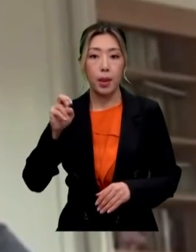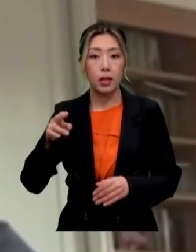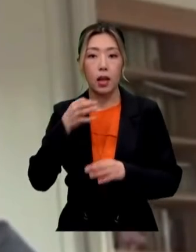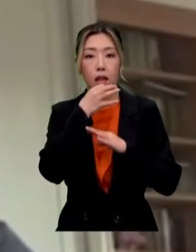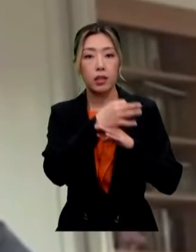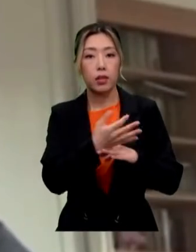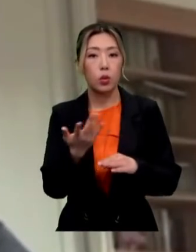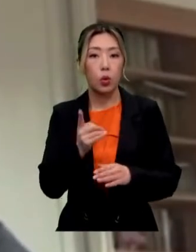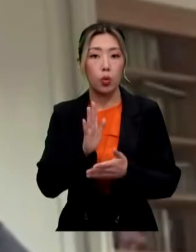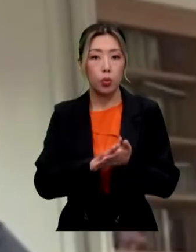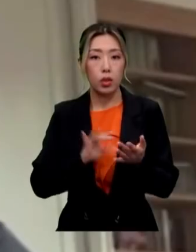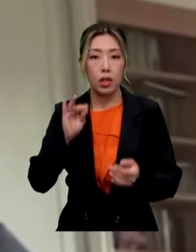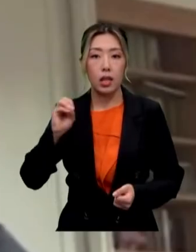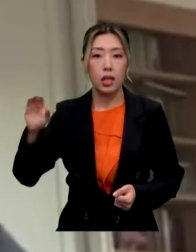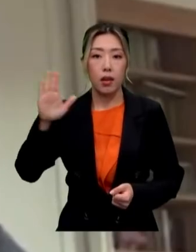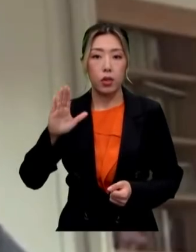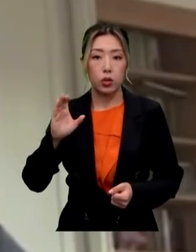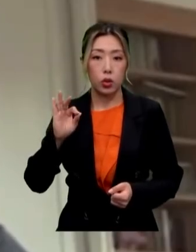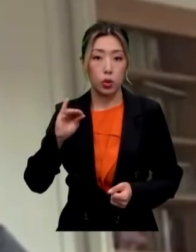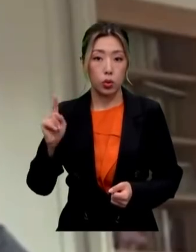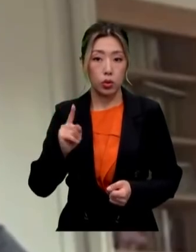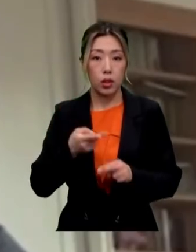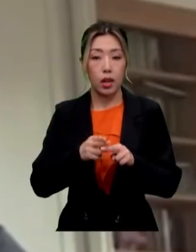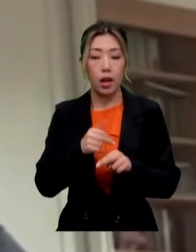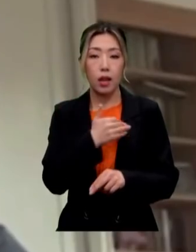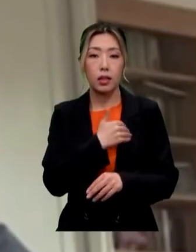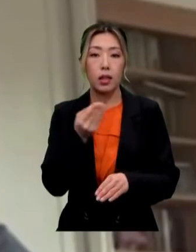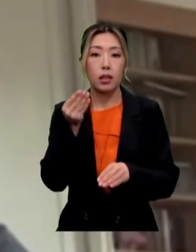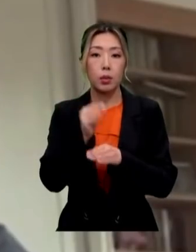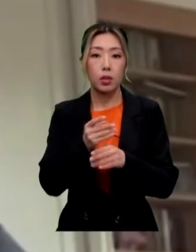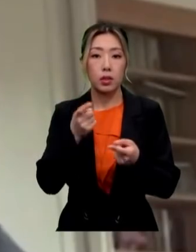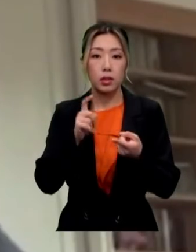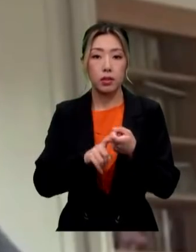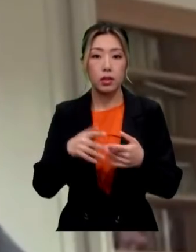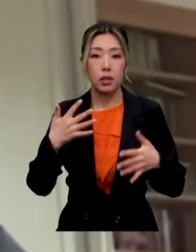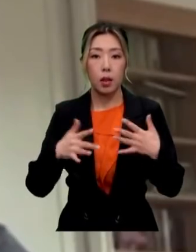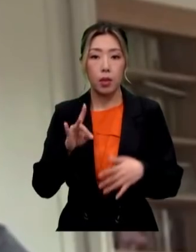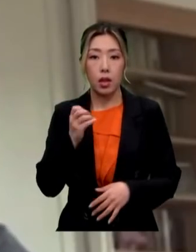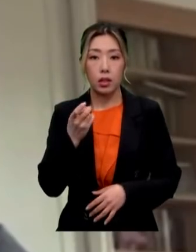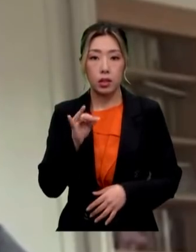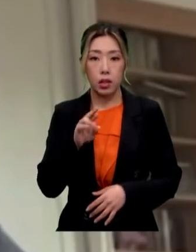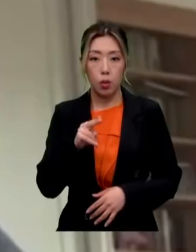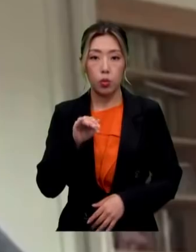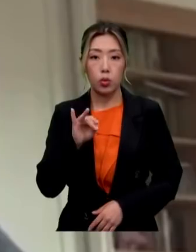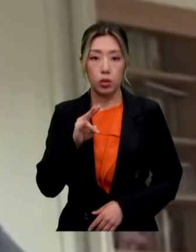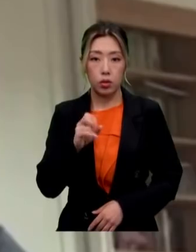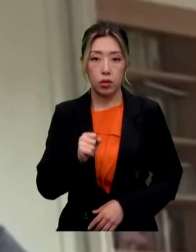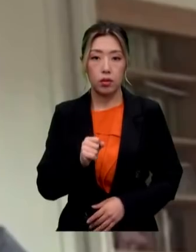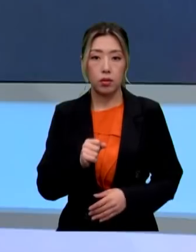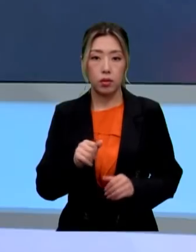в частности, Европейский Союз. Но я хотела бы добавить, что слабая реакция оставит Путина оправданным.